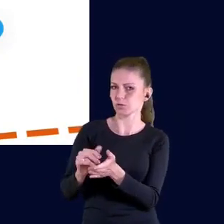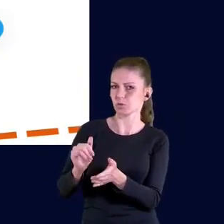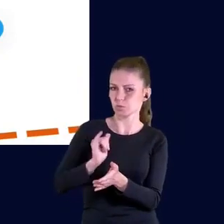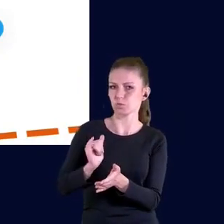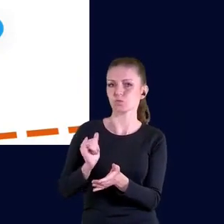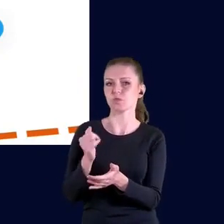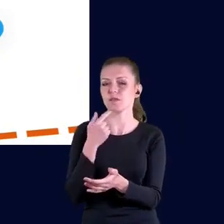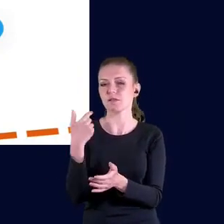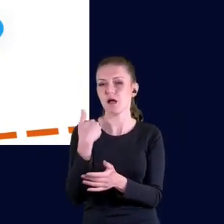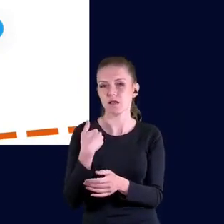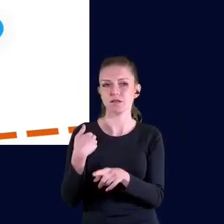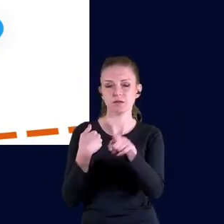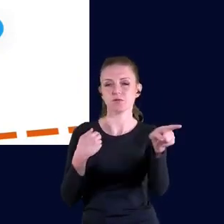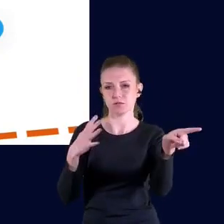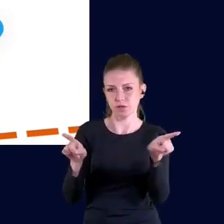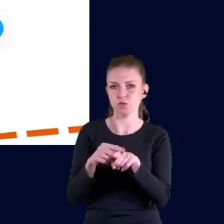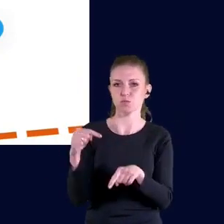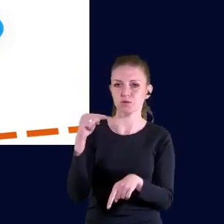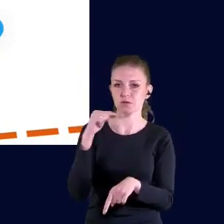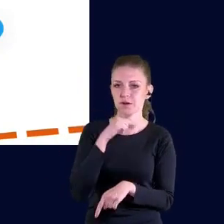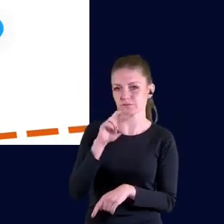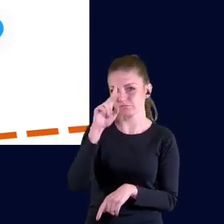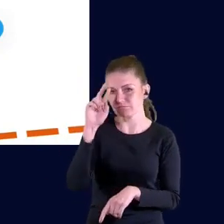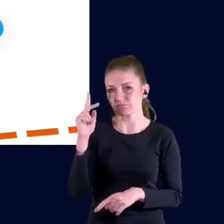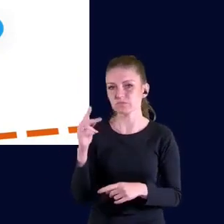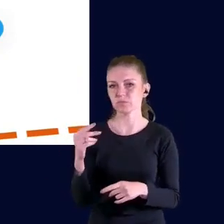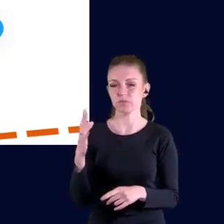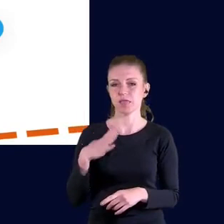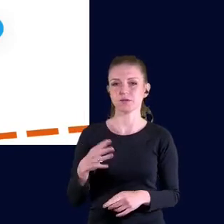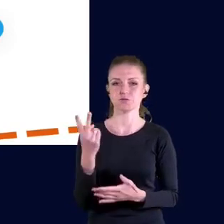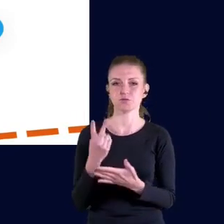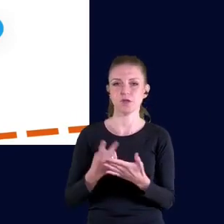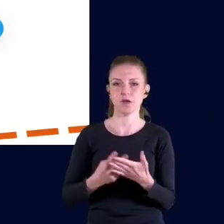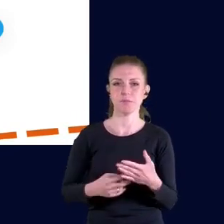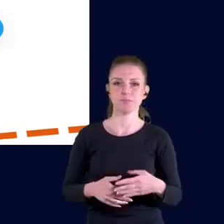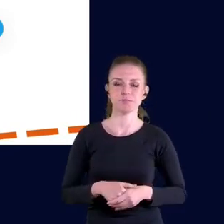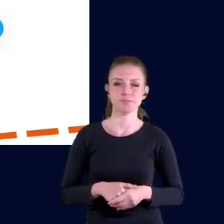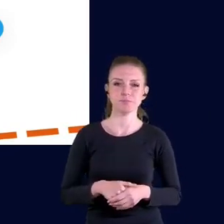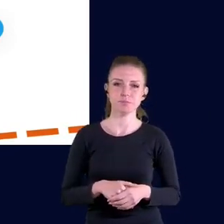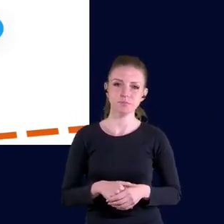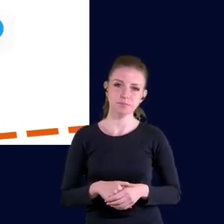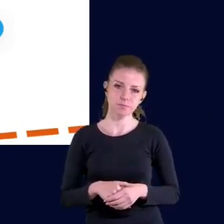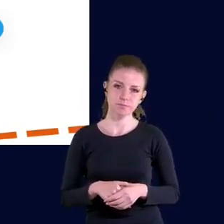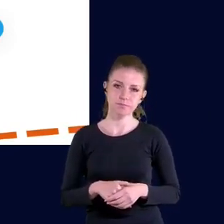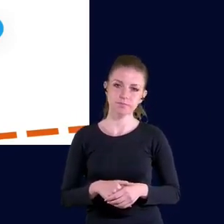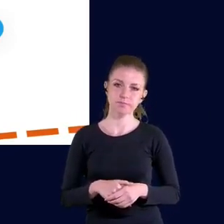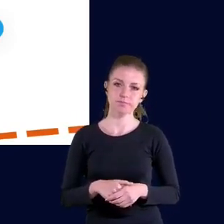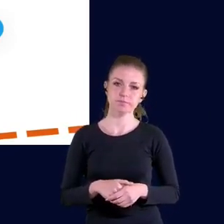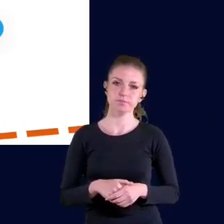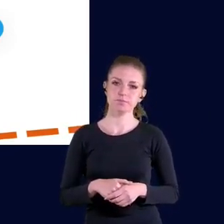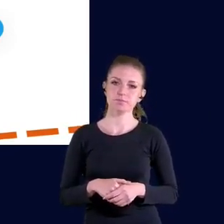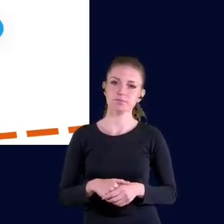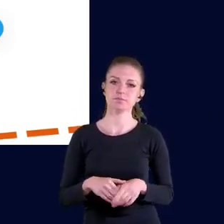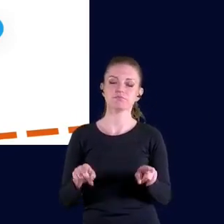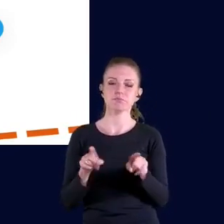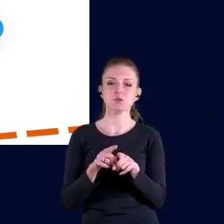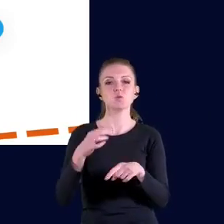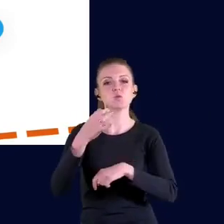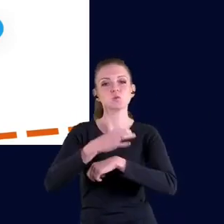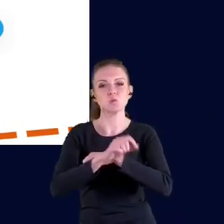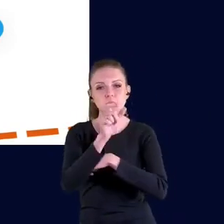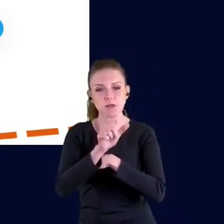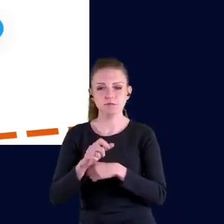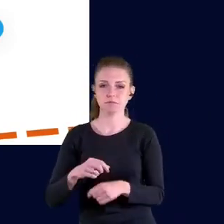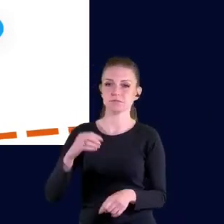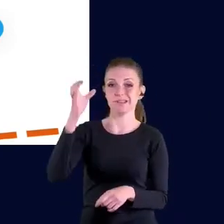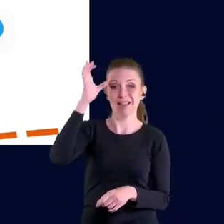Twitter obserwują bibliotekarze z bibliotek i tak za granicę wydawnictwo i studenci naukowcy